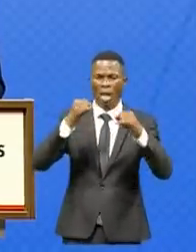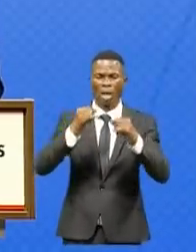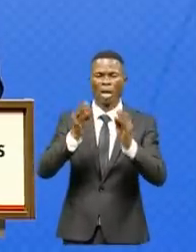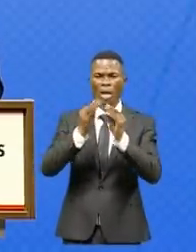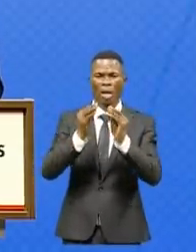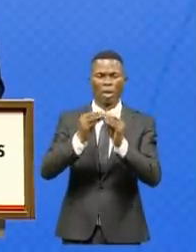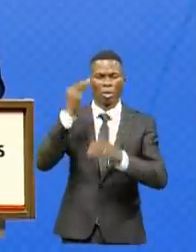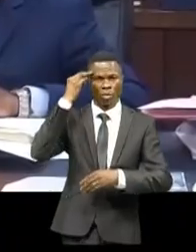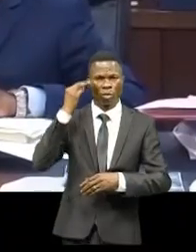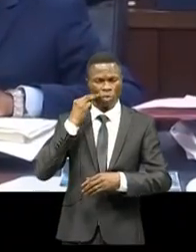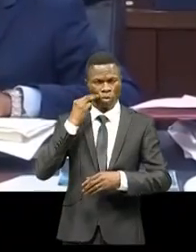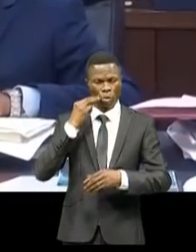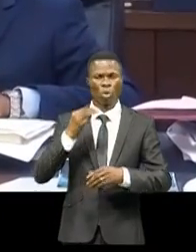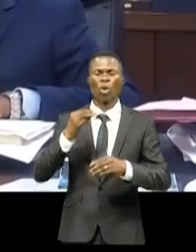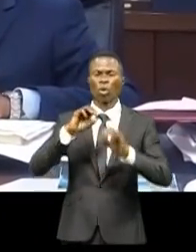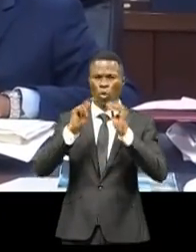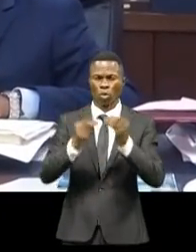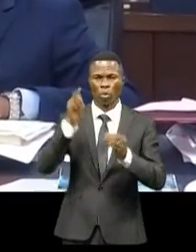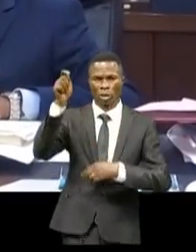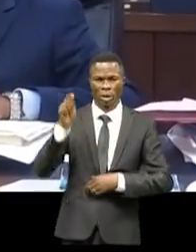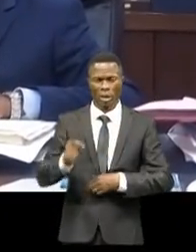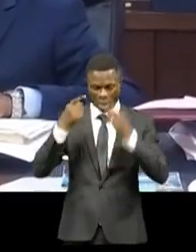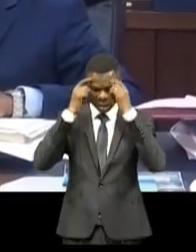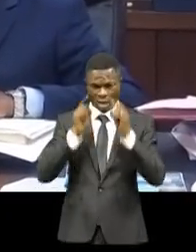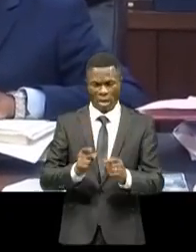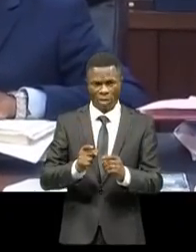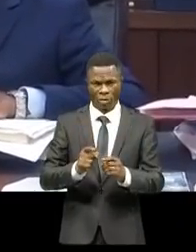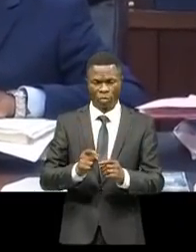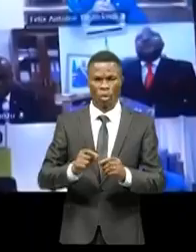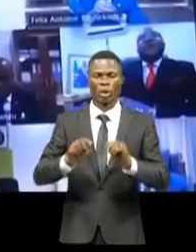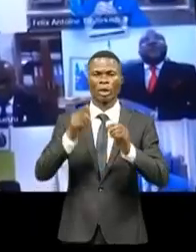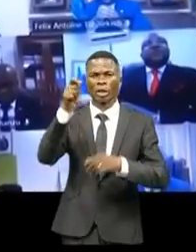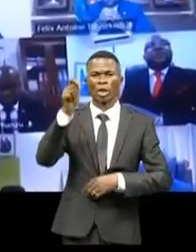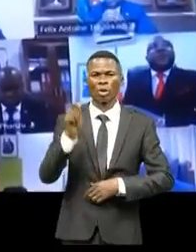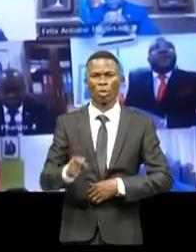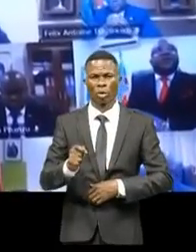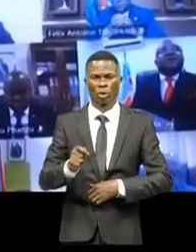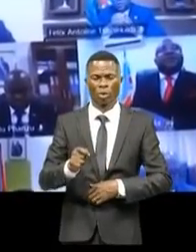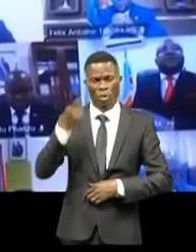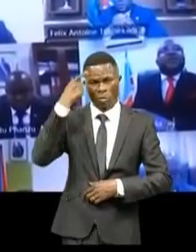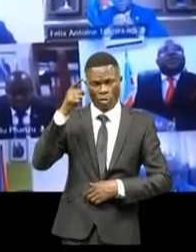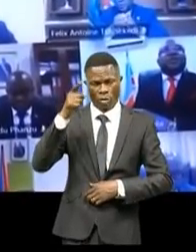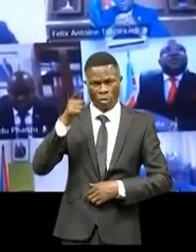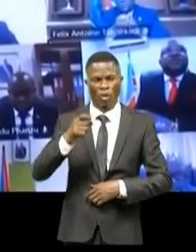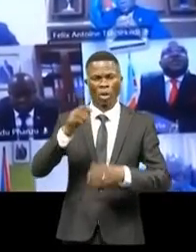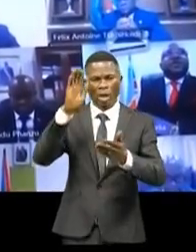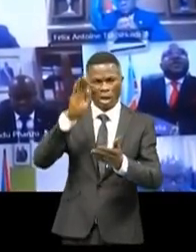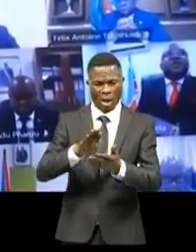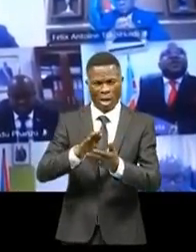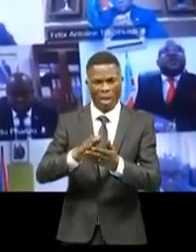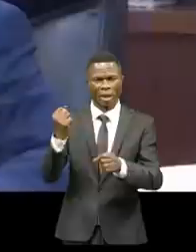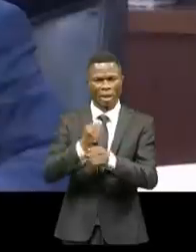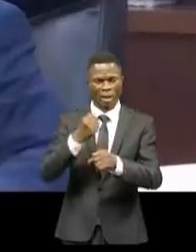Conseil de l'activisme de groupes armés et des mesures qui sont prises par nos forces armées pour le contenir et réduire leur capacité